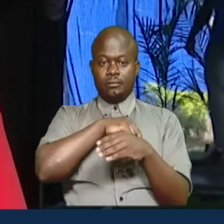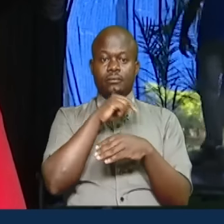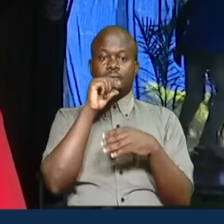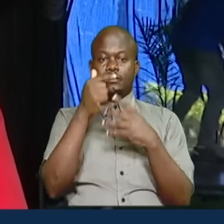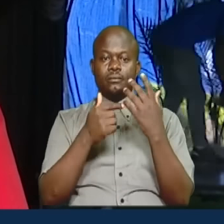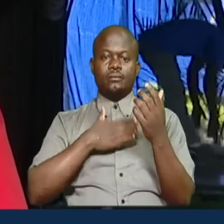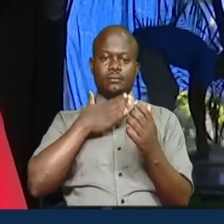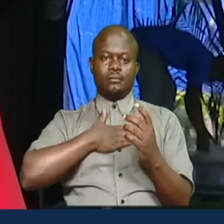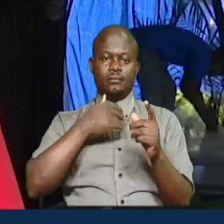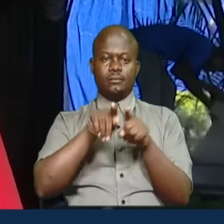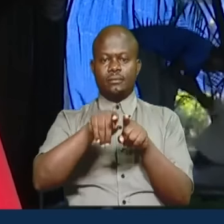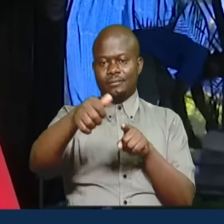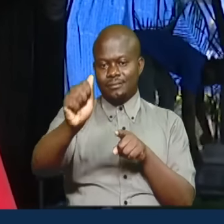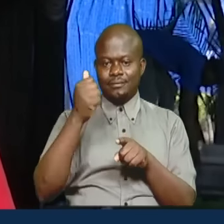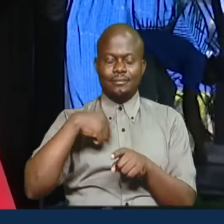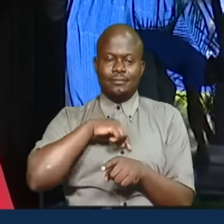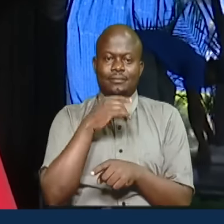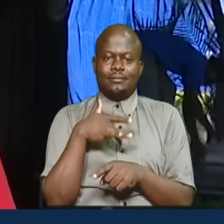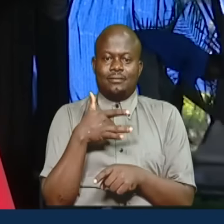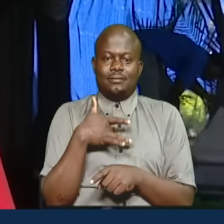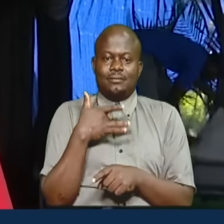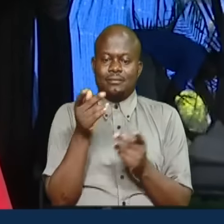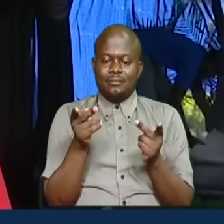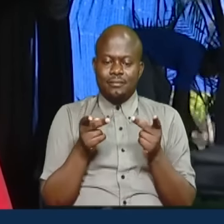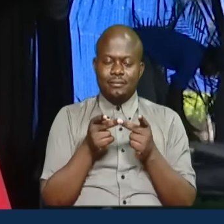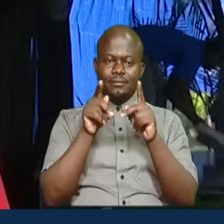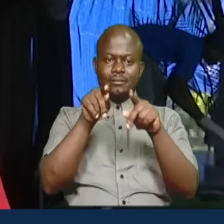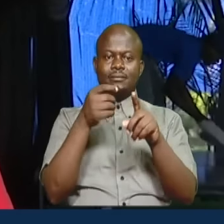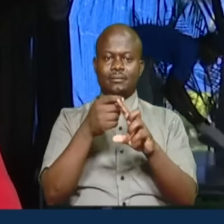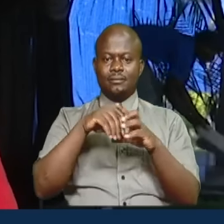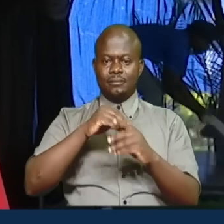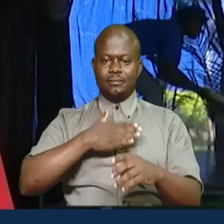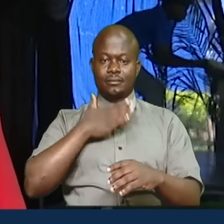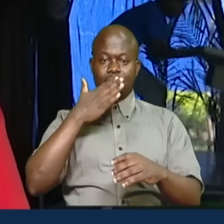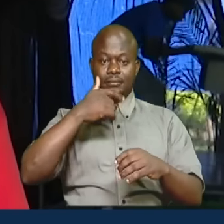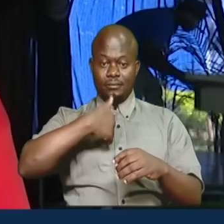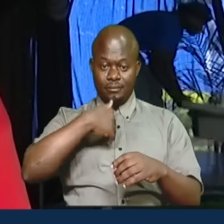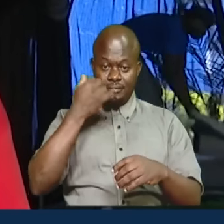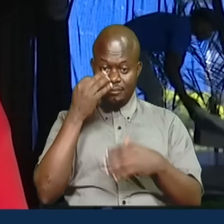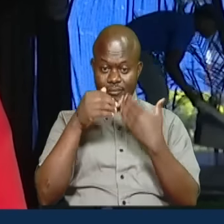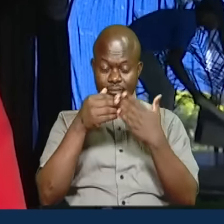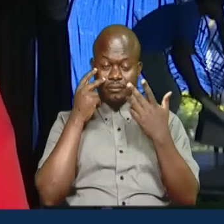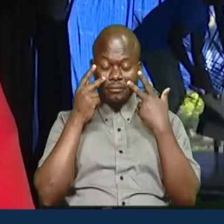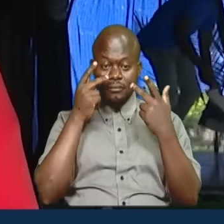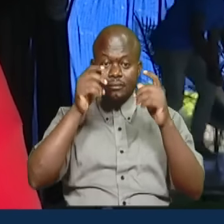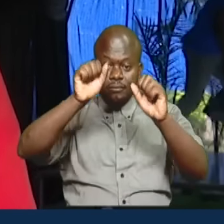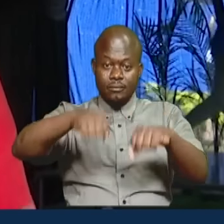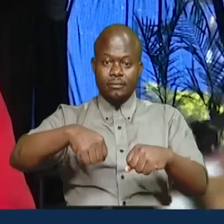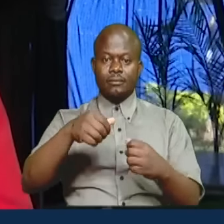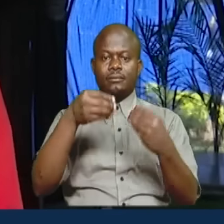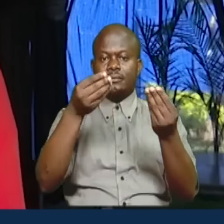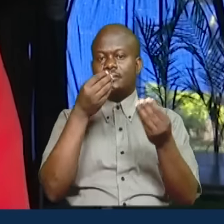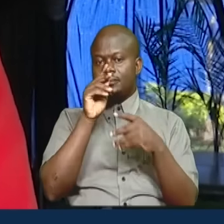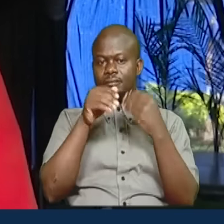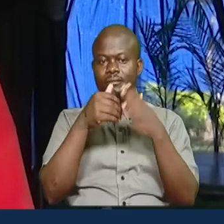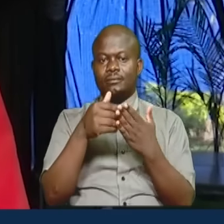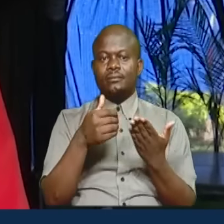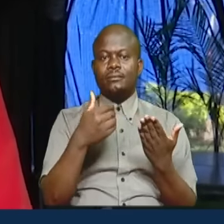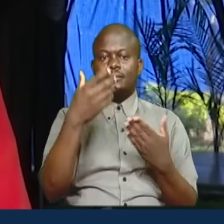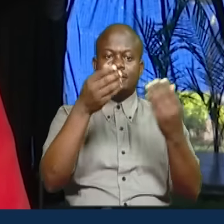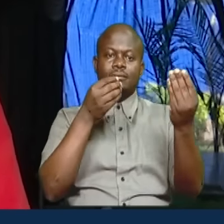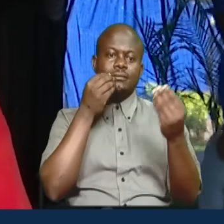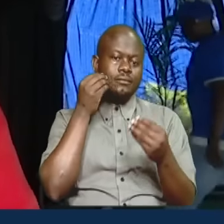kinshimisha nk'icyo ngicyo. Numva nyine niho yavye ibyishimo byanjye iyo mbonye nabashe kugaburira abantu bagatana bakagaburira